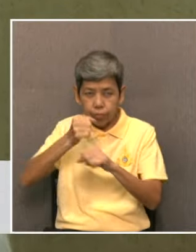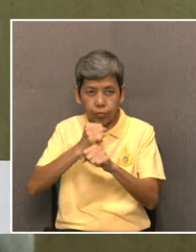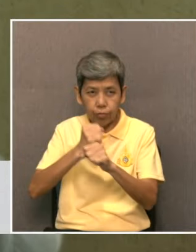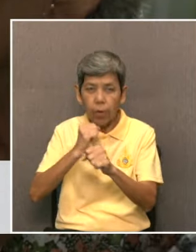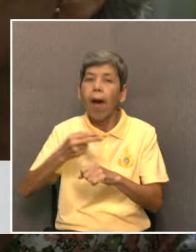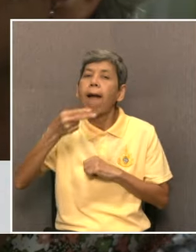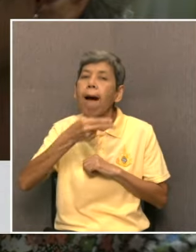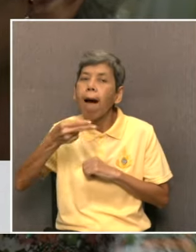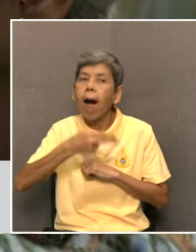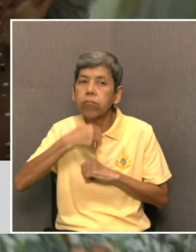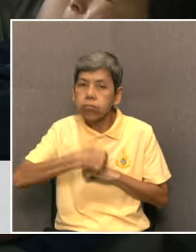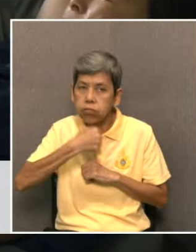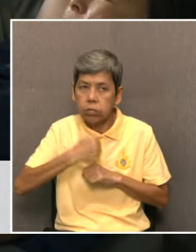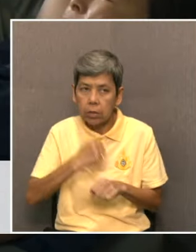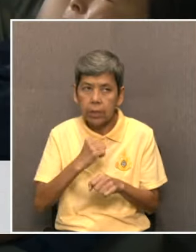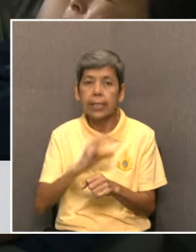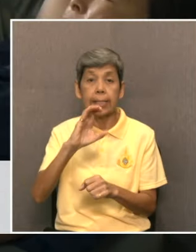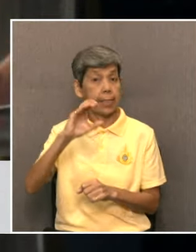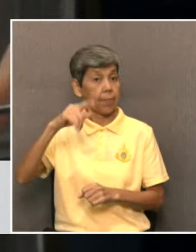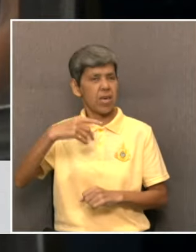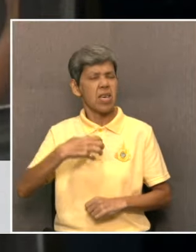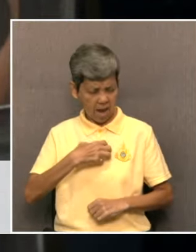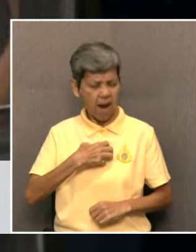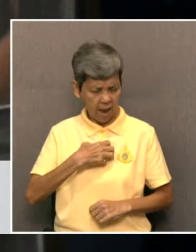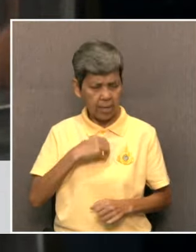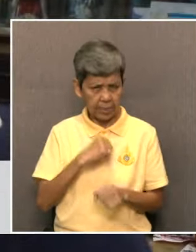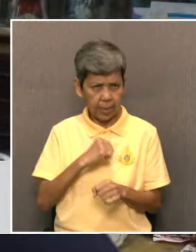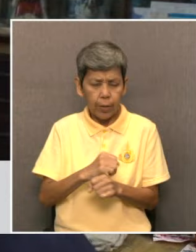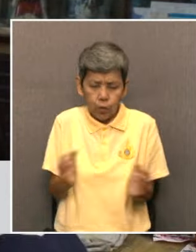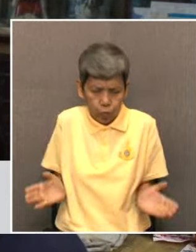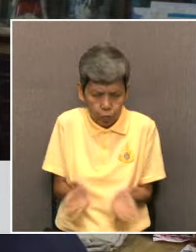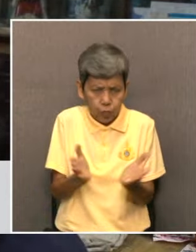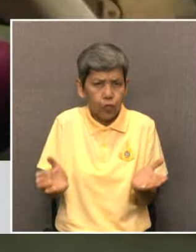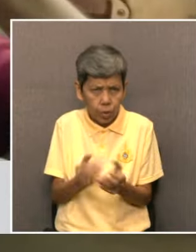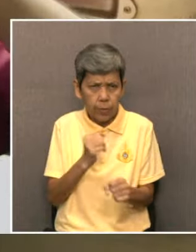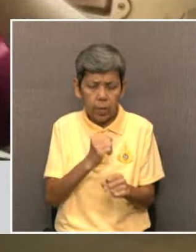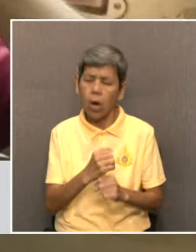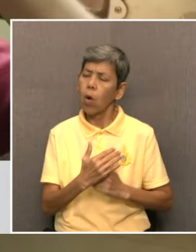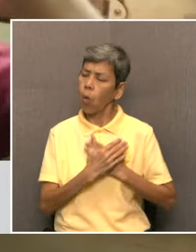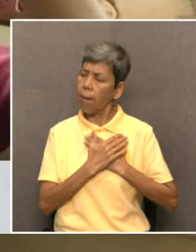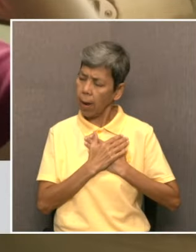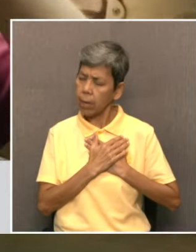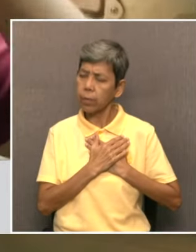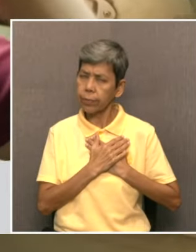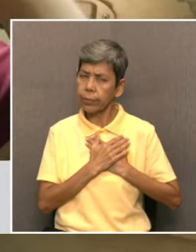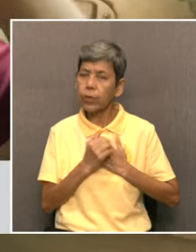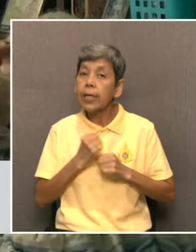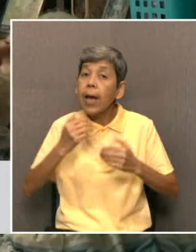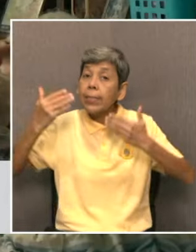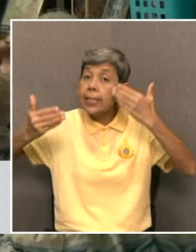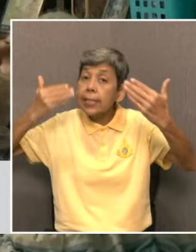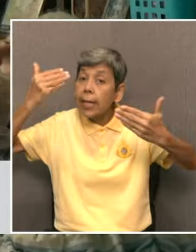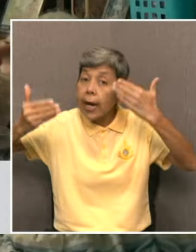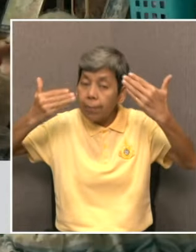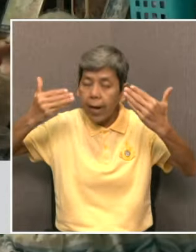านม่าทั้งนี้ทาง CP มีความตั้งใจที่จะส่งเสริมค่านิยมแห่งความกตัญญูผ่านกิจกรรมและสื่อสาร